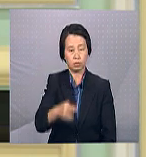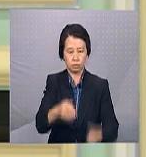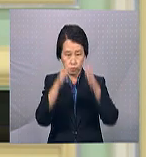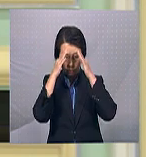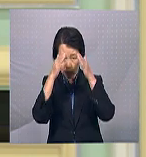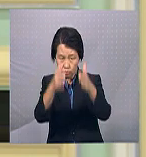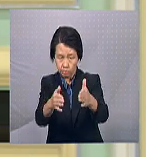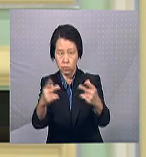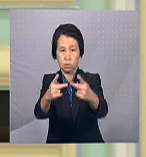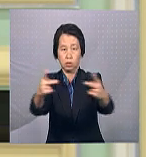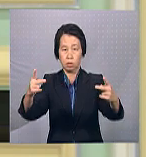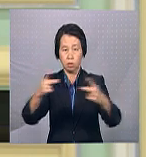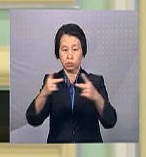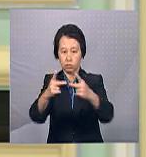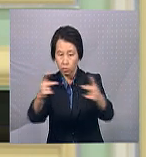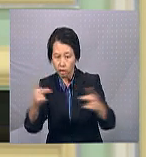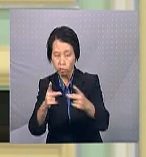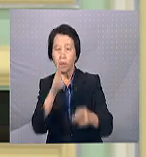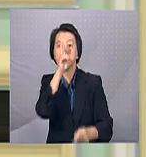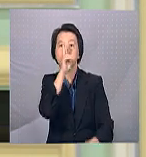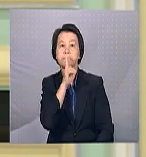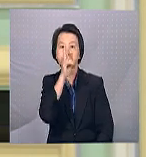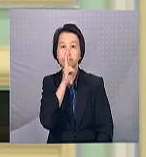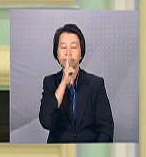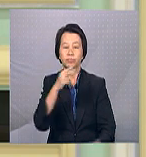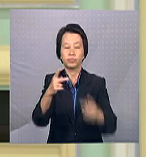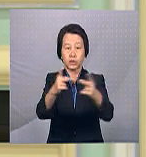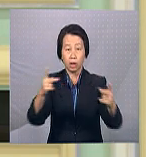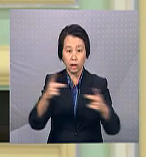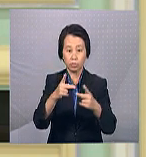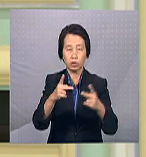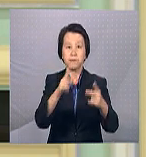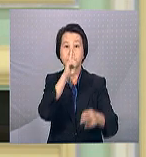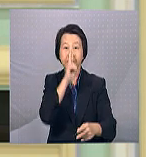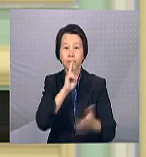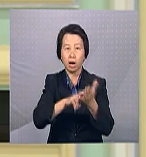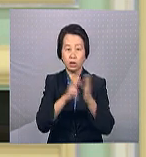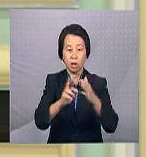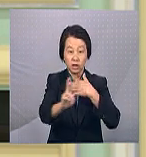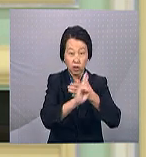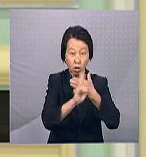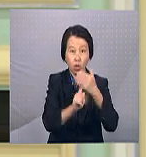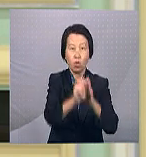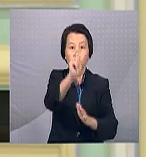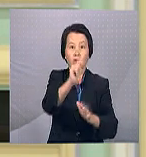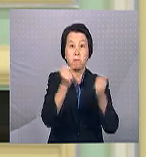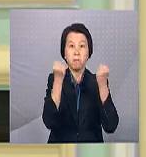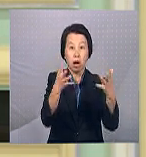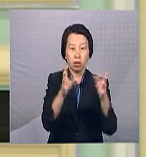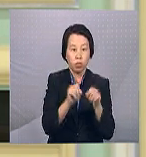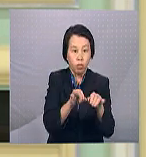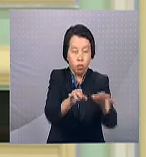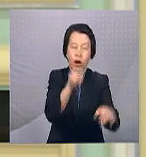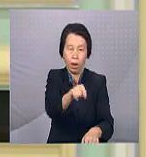diberikan kepada kawasan-kawasan merah, iaitu kawasan yang mempunyai risiko yang tinggi.